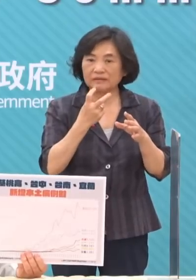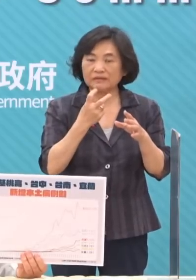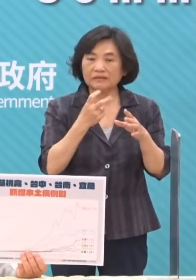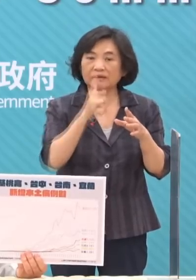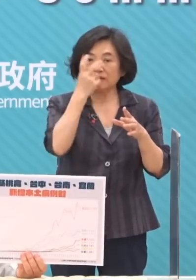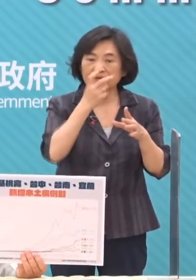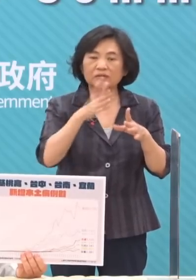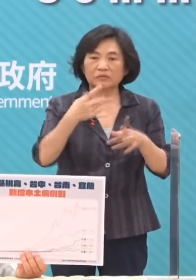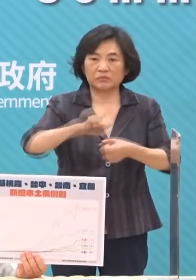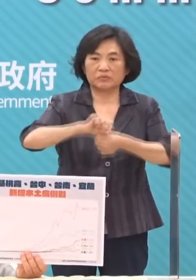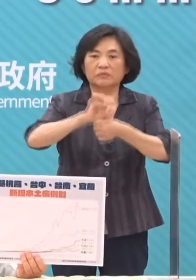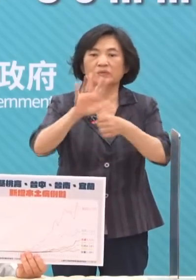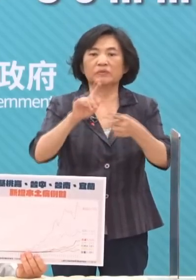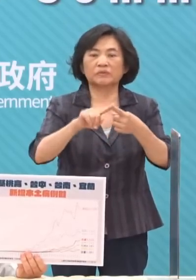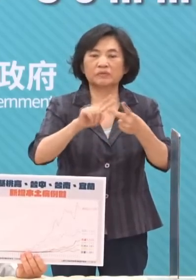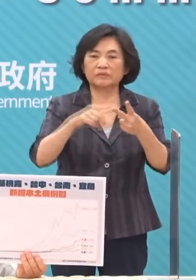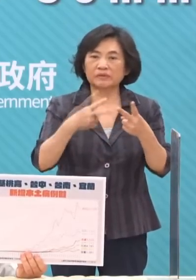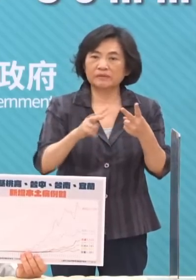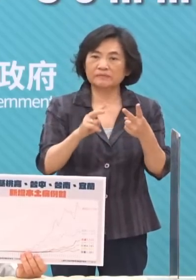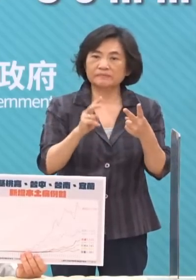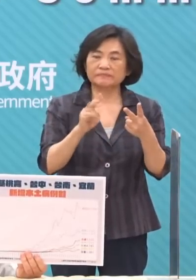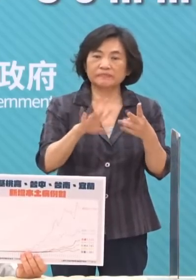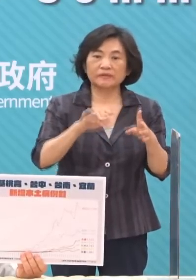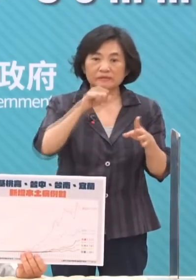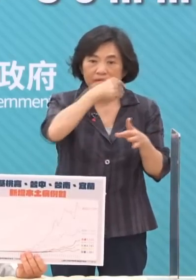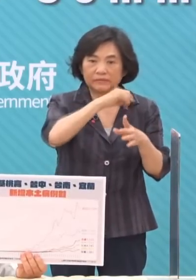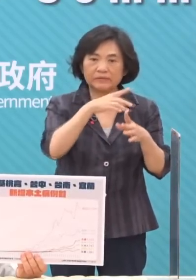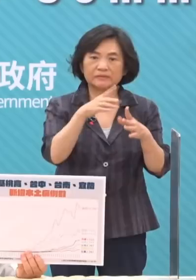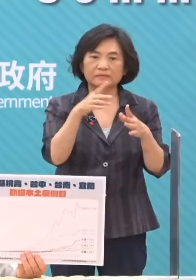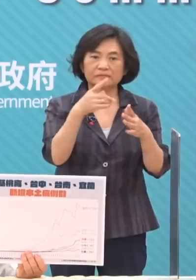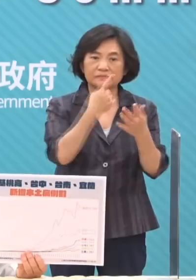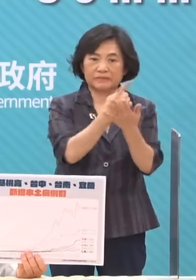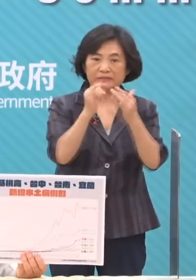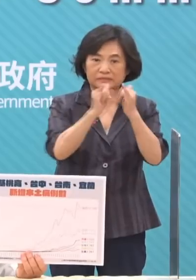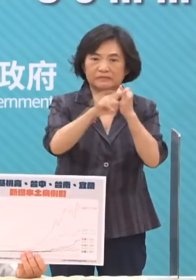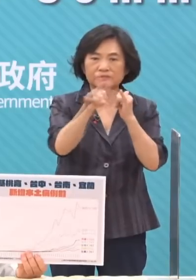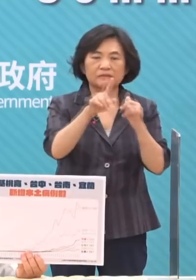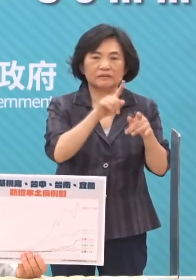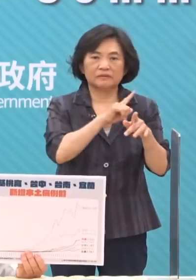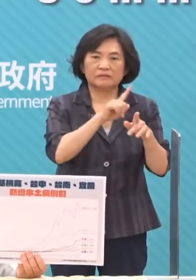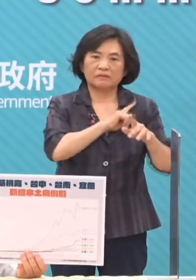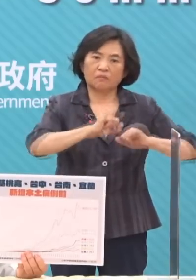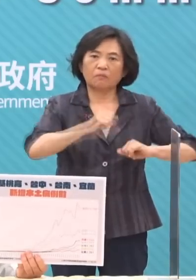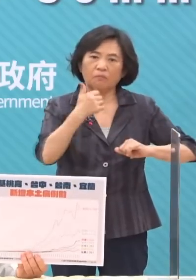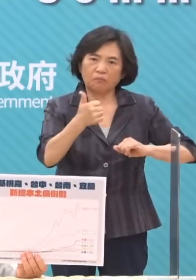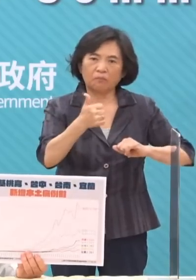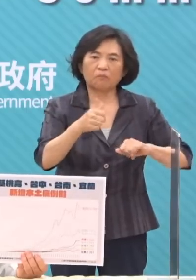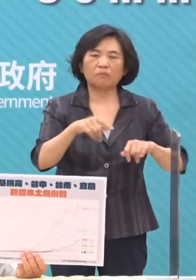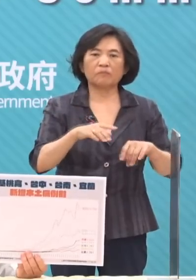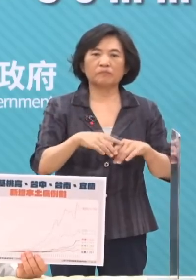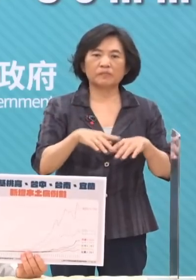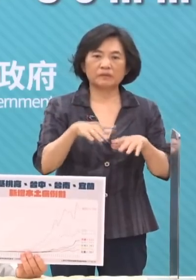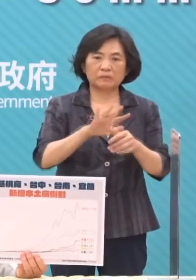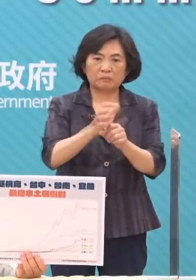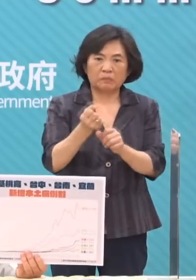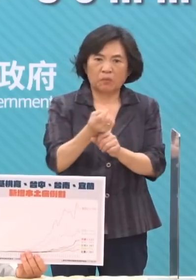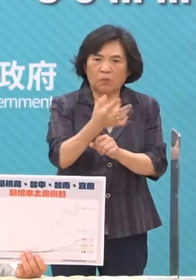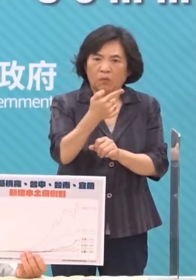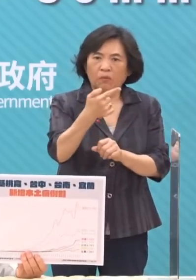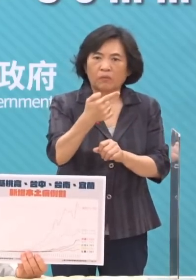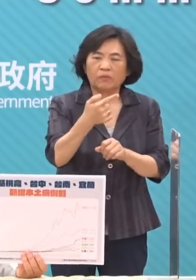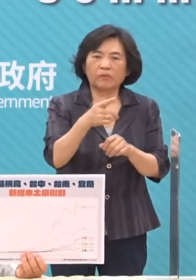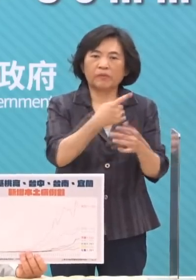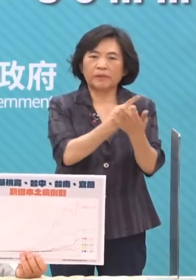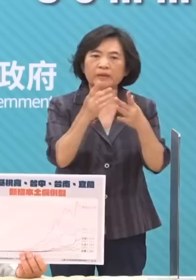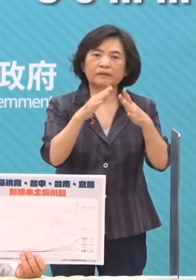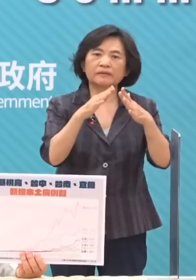还有一个很大理由，我们台湾的国民你知道都自动自化，这疫情比较严重